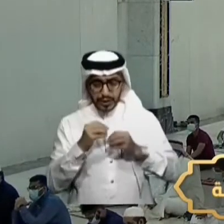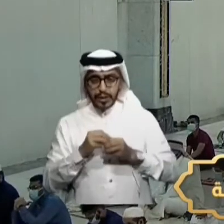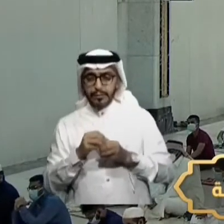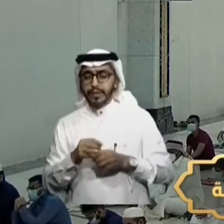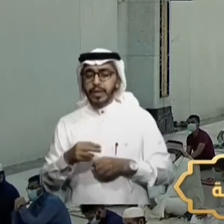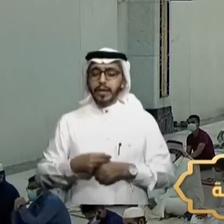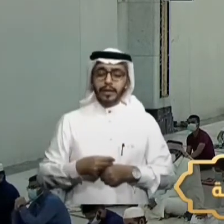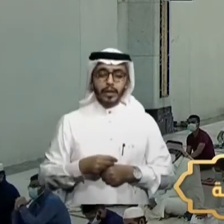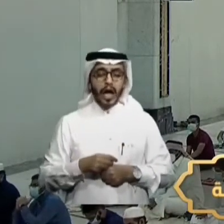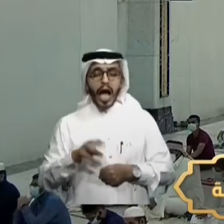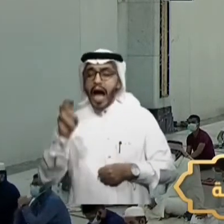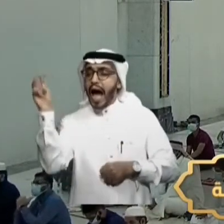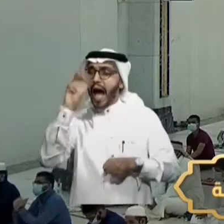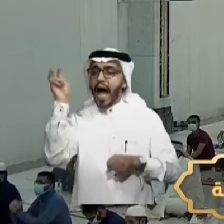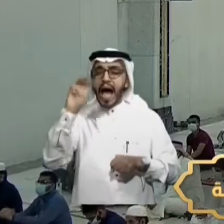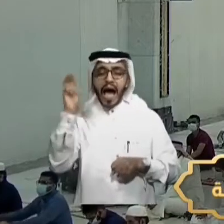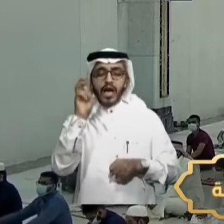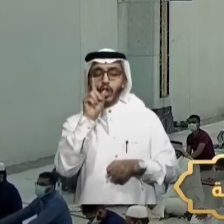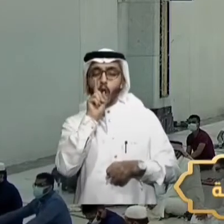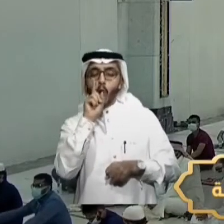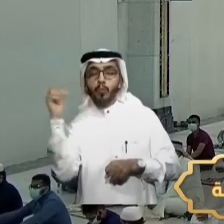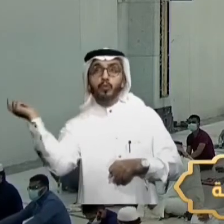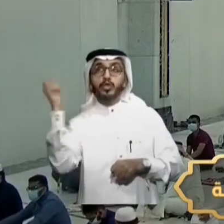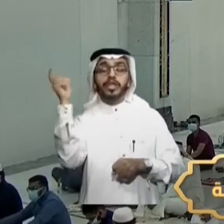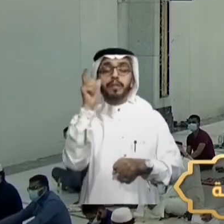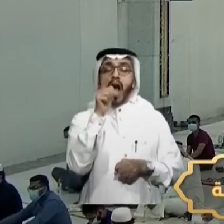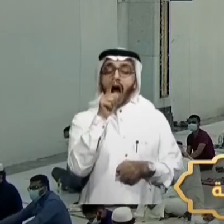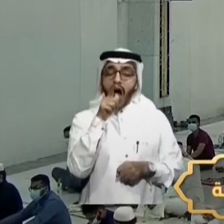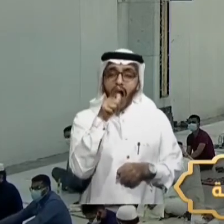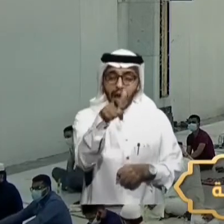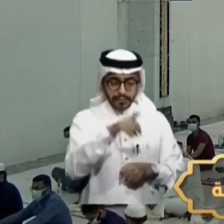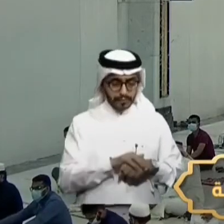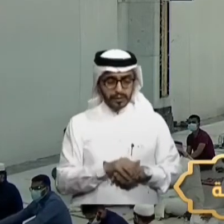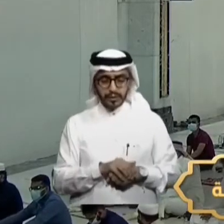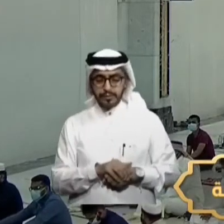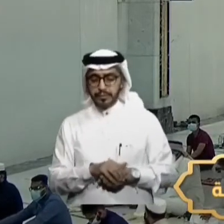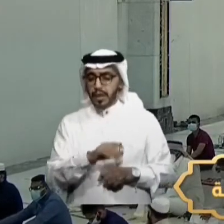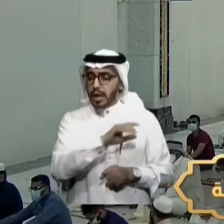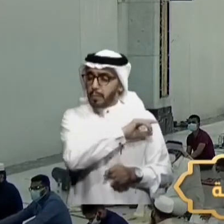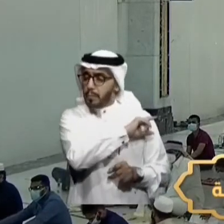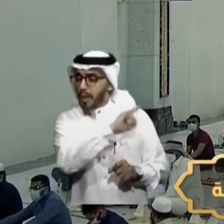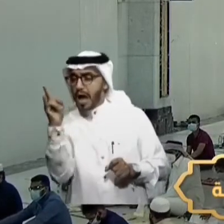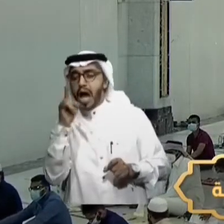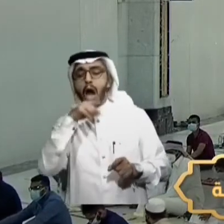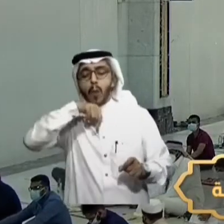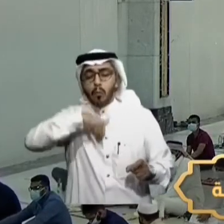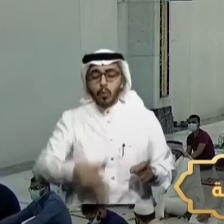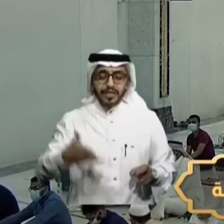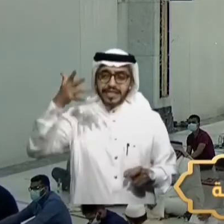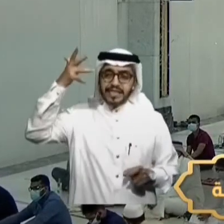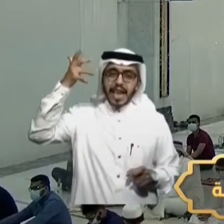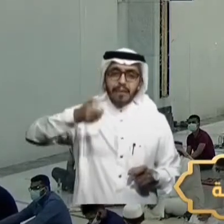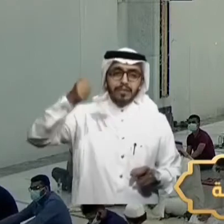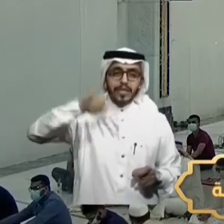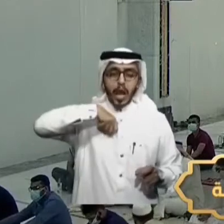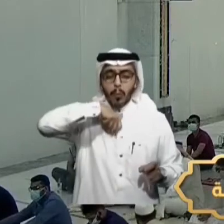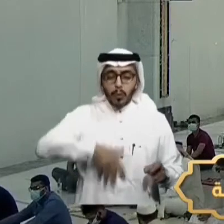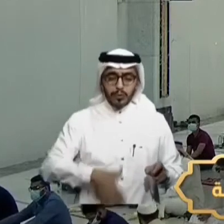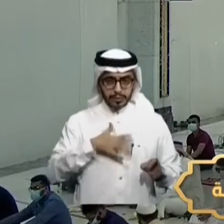أم المؤمنين عائشة رضي الله عنها قالت: ما كان رسول الله صلى الله عليه